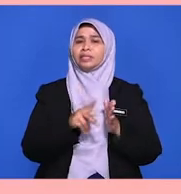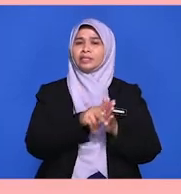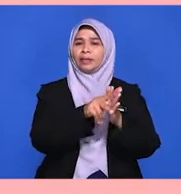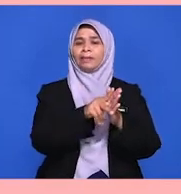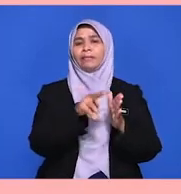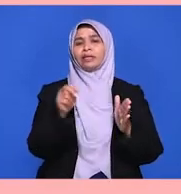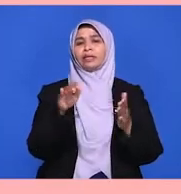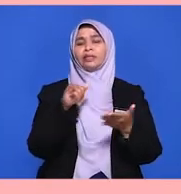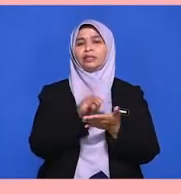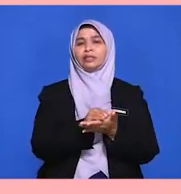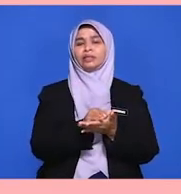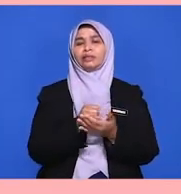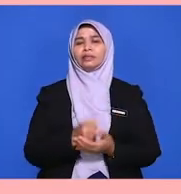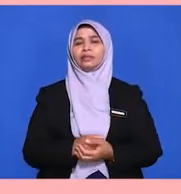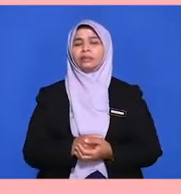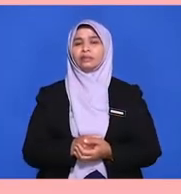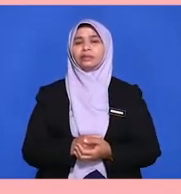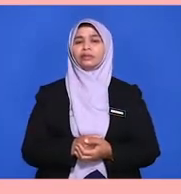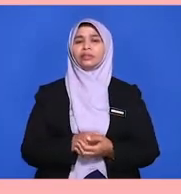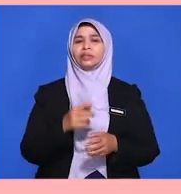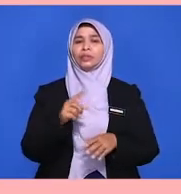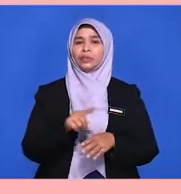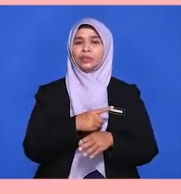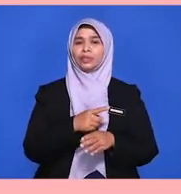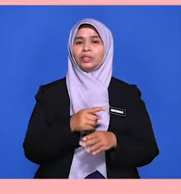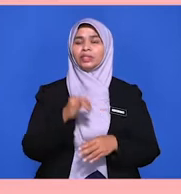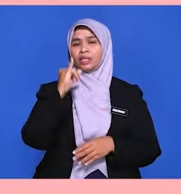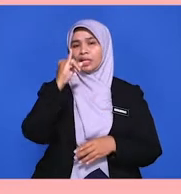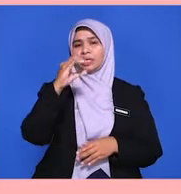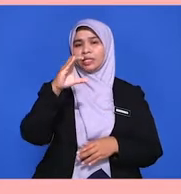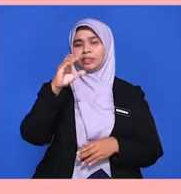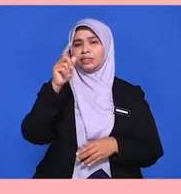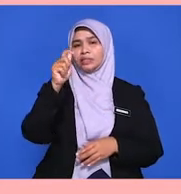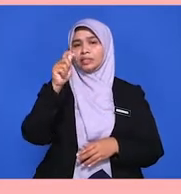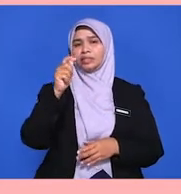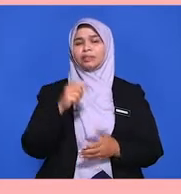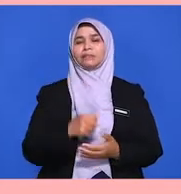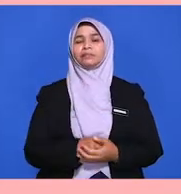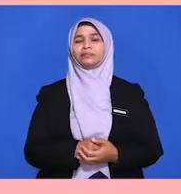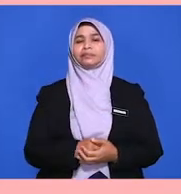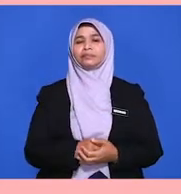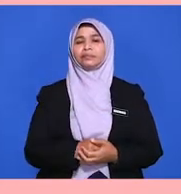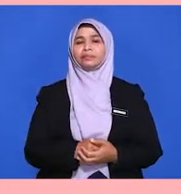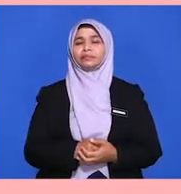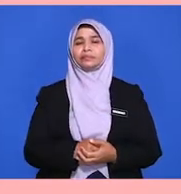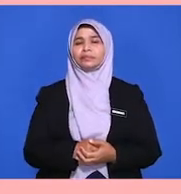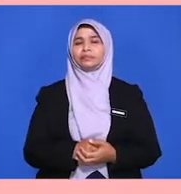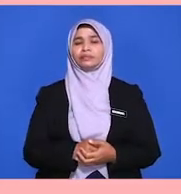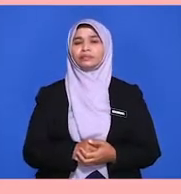ada melalui kaedah yang pertama, iaitu teknologi maklumat dan